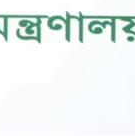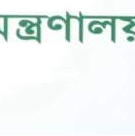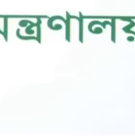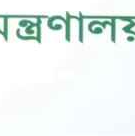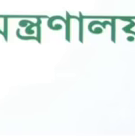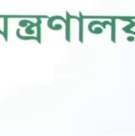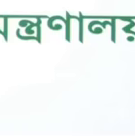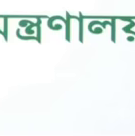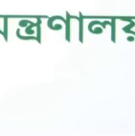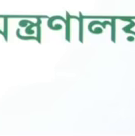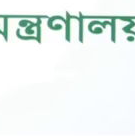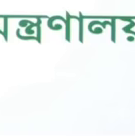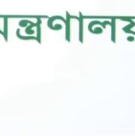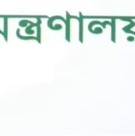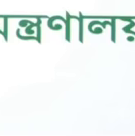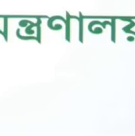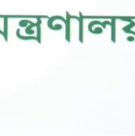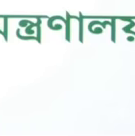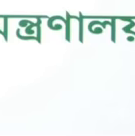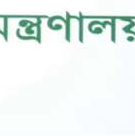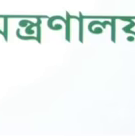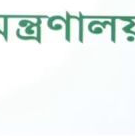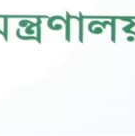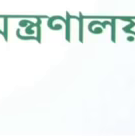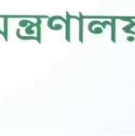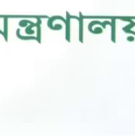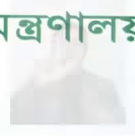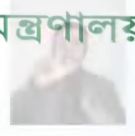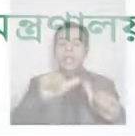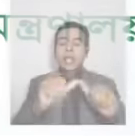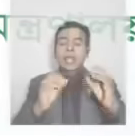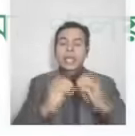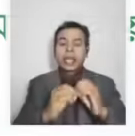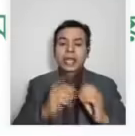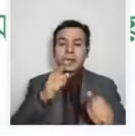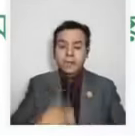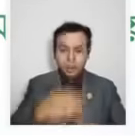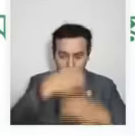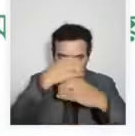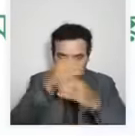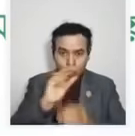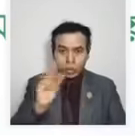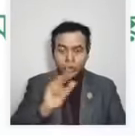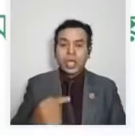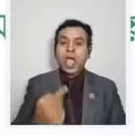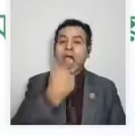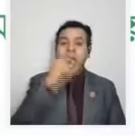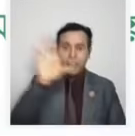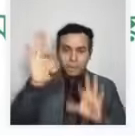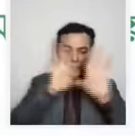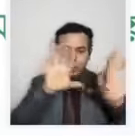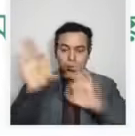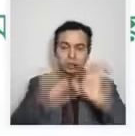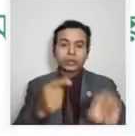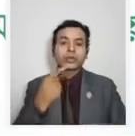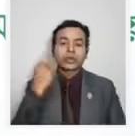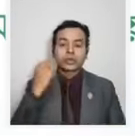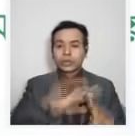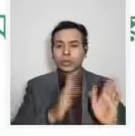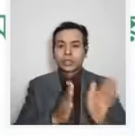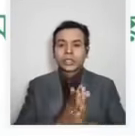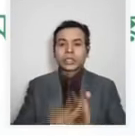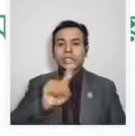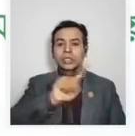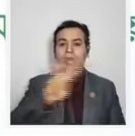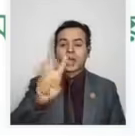নিজেদেরকে সুরক্ষিত রাখি। আজকে আমরা আগের দিনের মতোই 50টি পরীক্ষাগারের পরীক্ষার রেজাল্ট